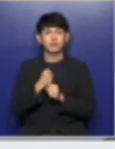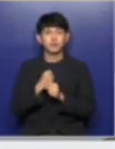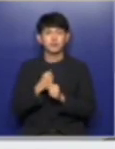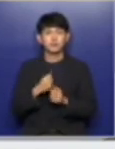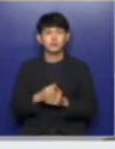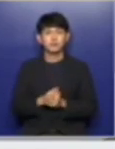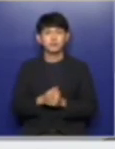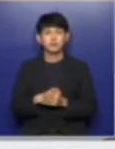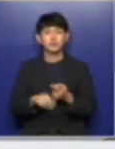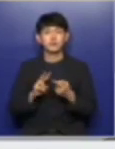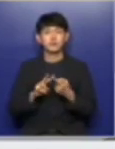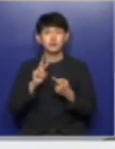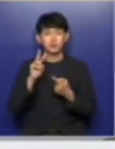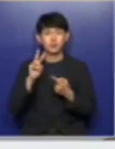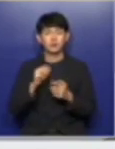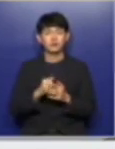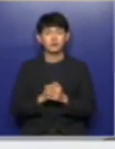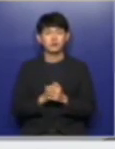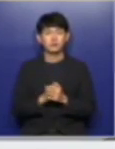เรื่องที่สองท่านท่านครับ